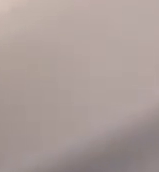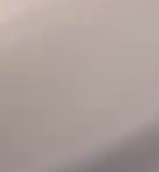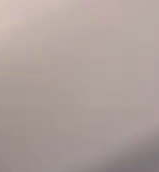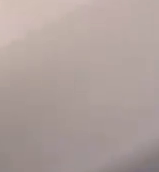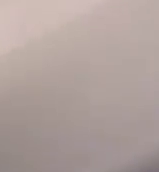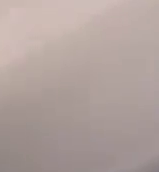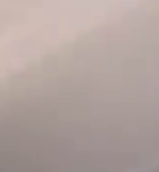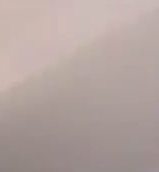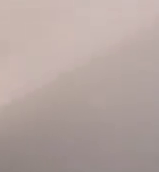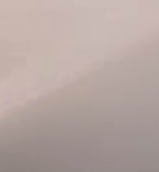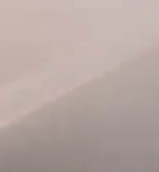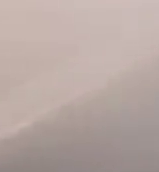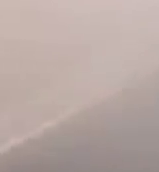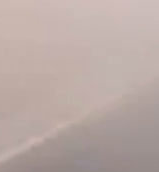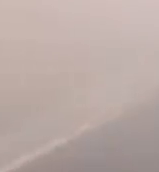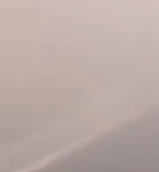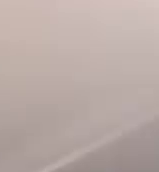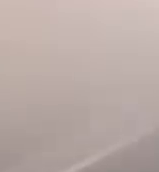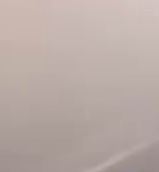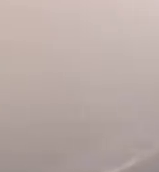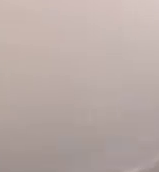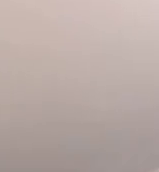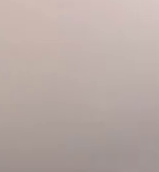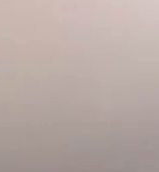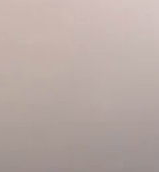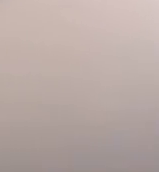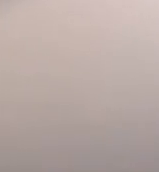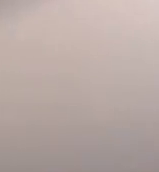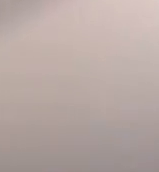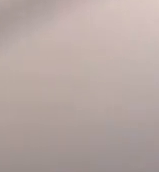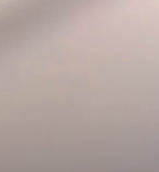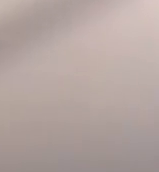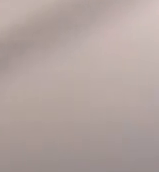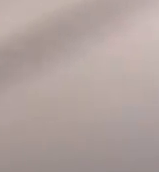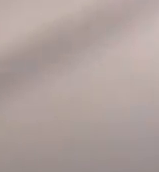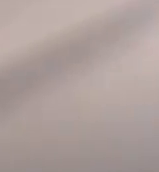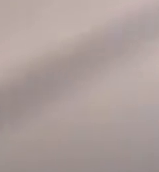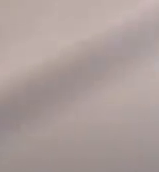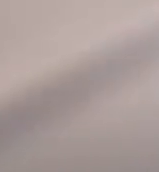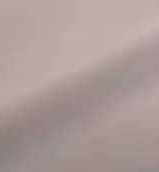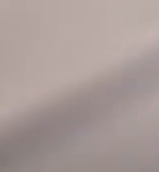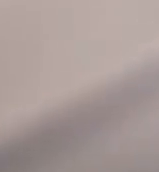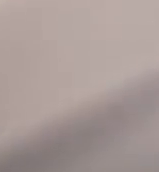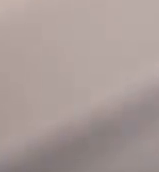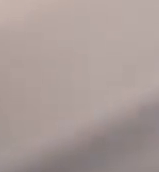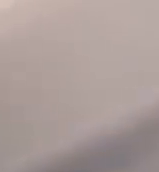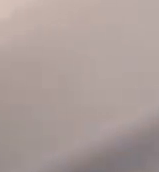channel. Para sa mga kapuso abroad, pwede nyo rin kaming makasama sa GMA Pinoy